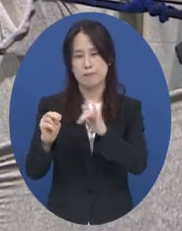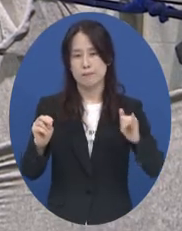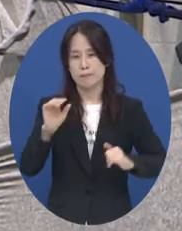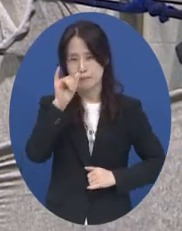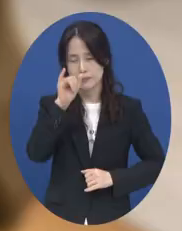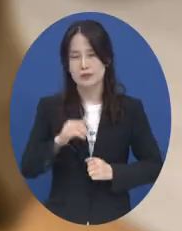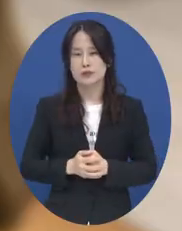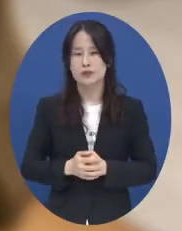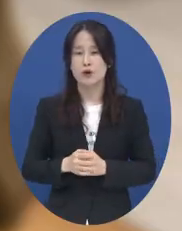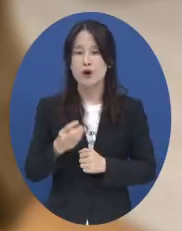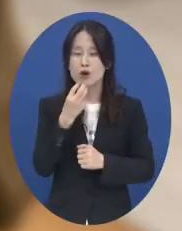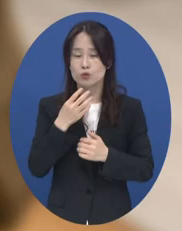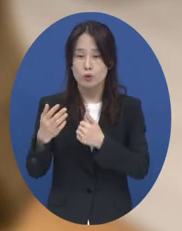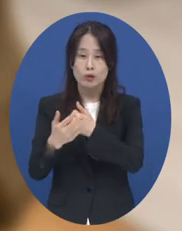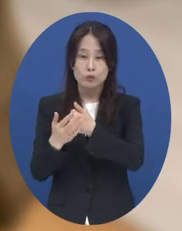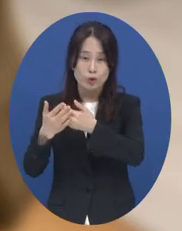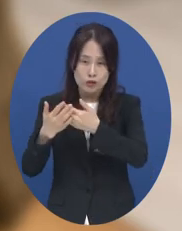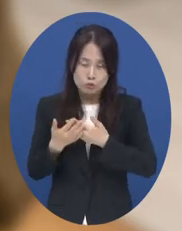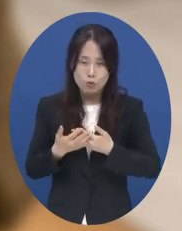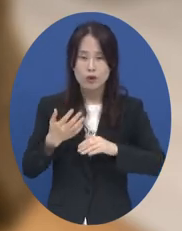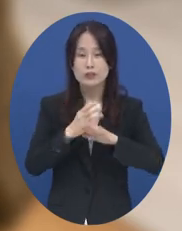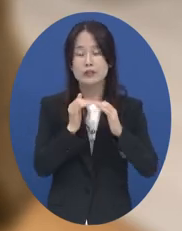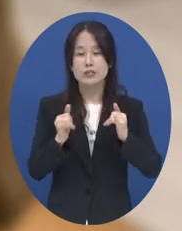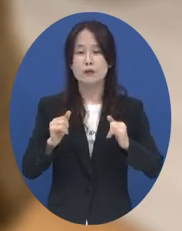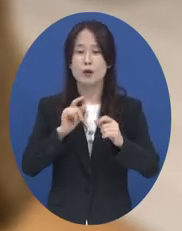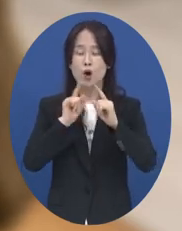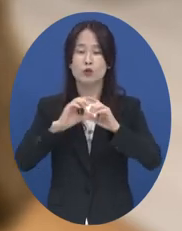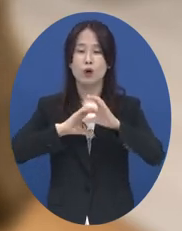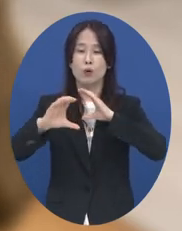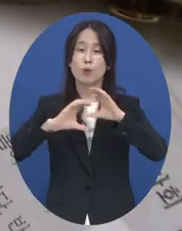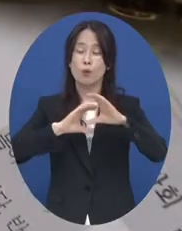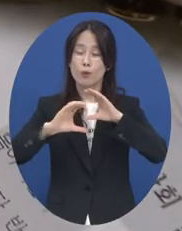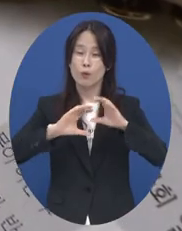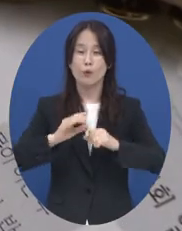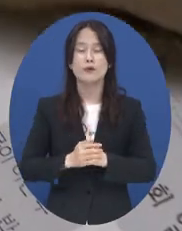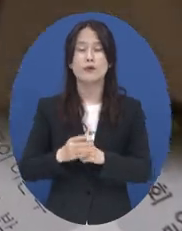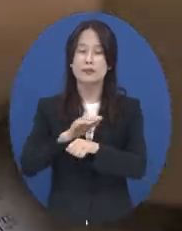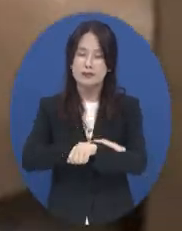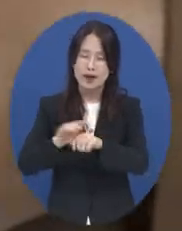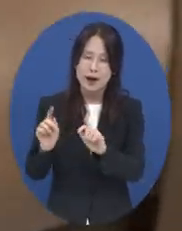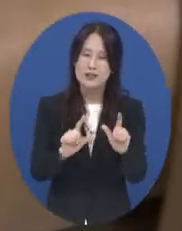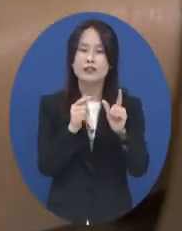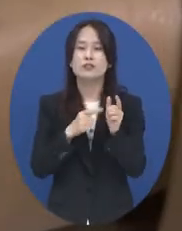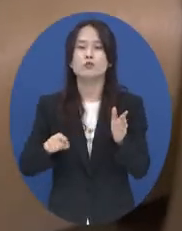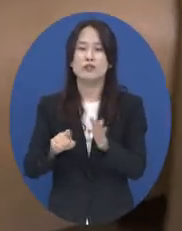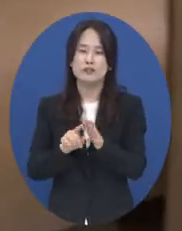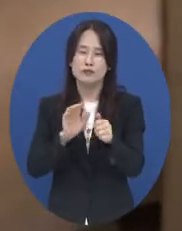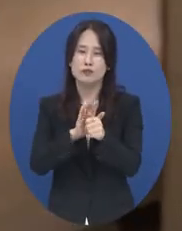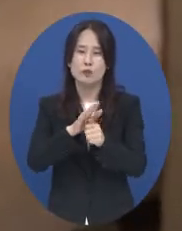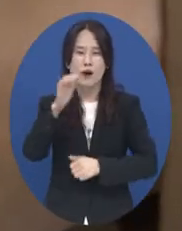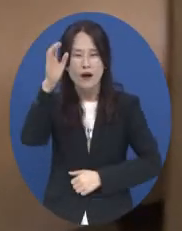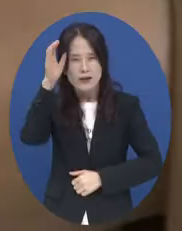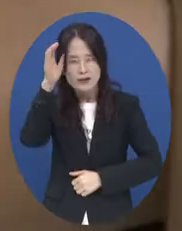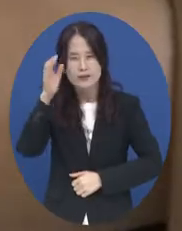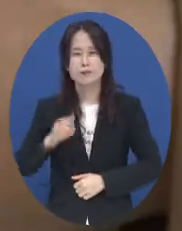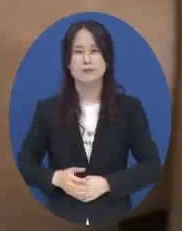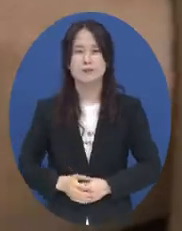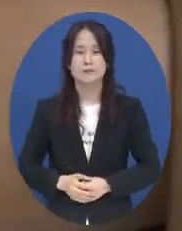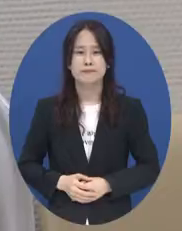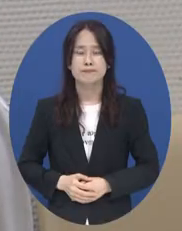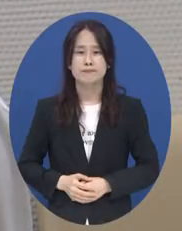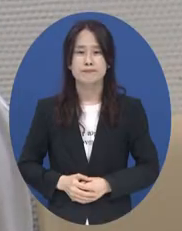이릅니다 도 의 지원으로 외국인 주민들이 언어의 장벽을 넘어 우리 이웃으로 잘 정착할 수 있길 기대해